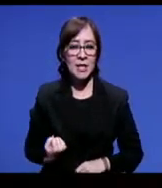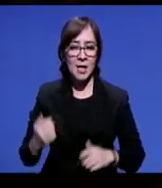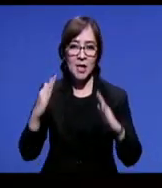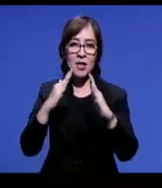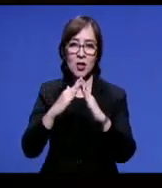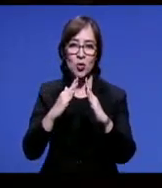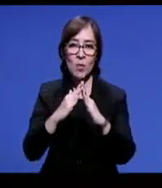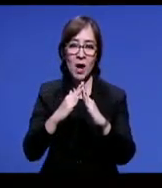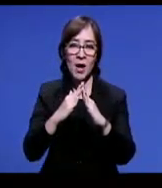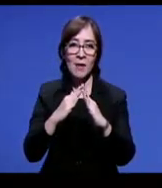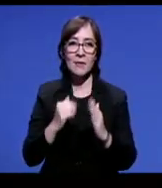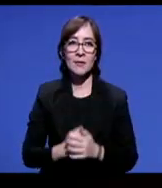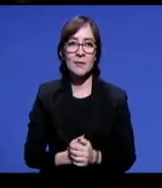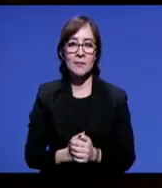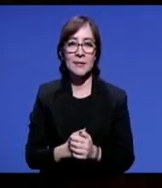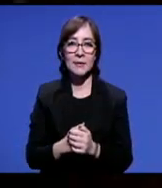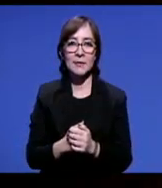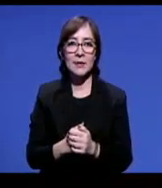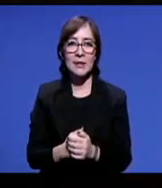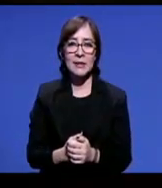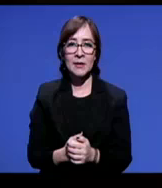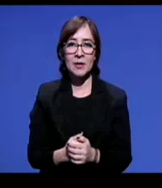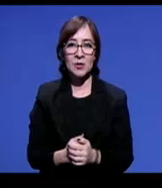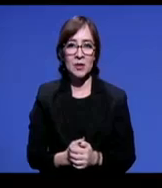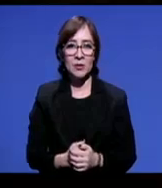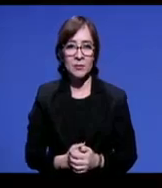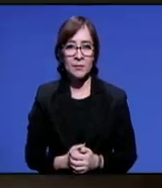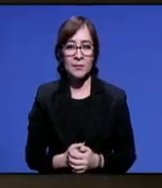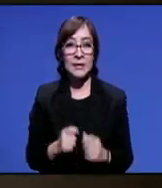daerah Buncitan, Sedati, Sidoarjo, Jawa Timur, Jumat petang.